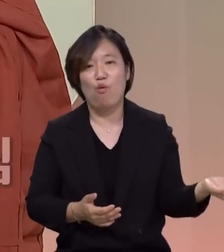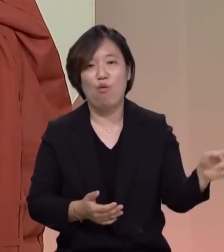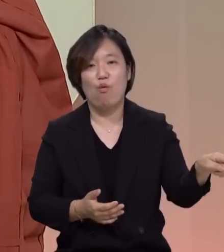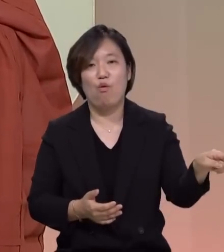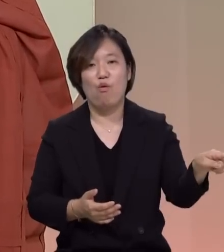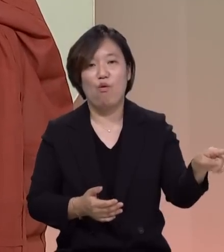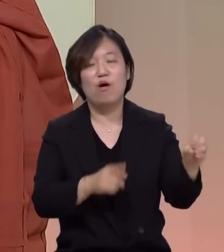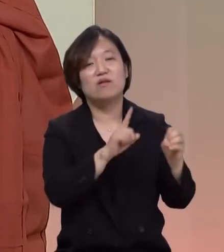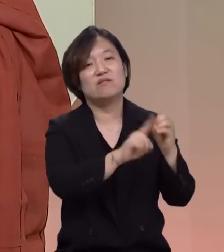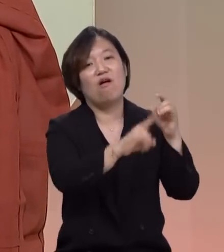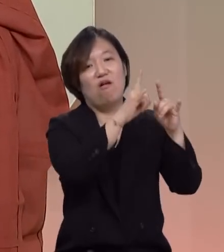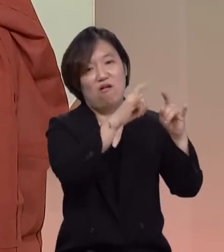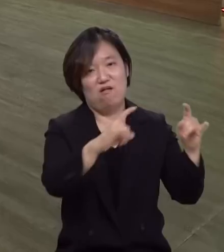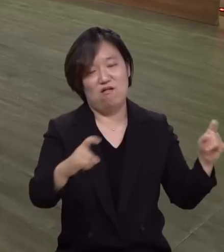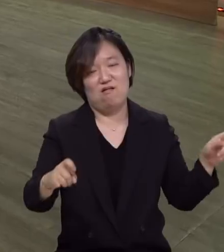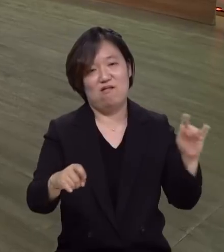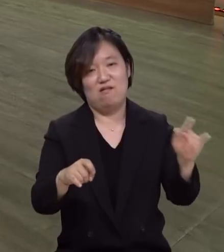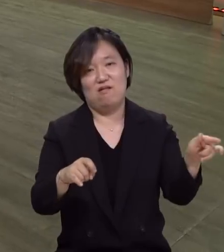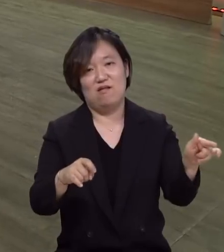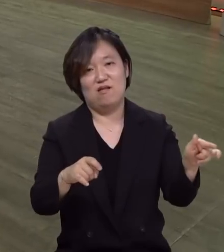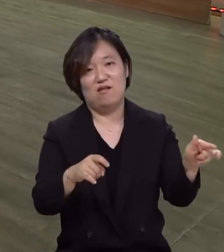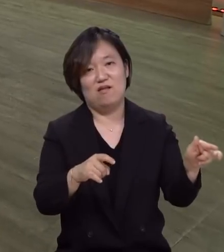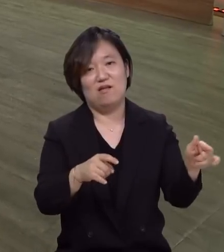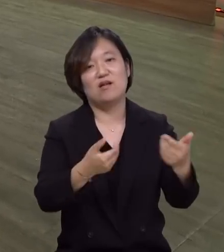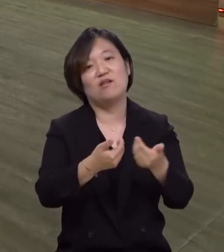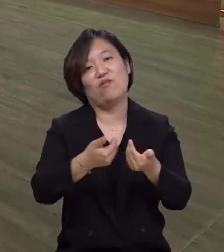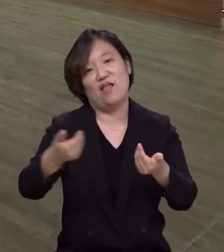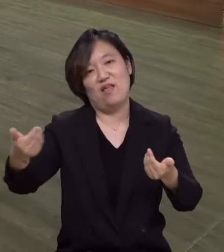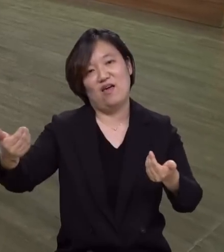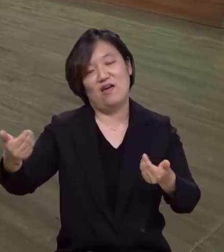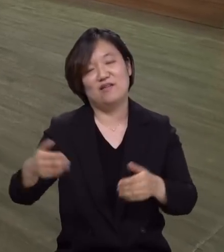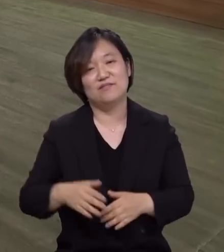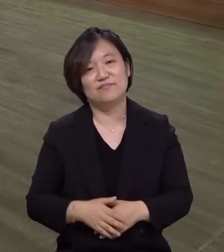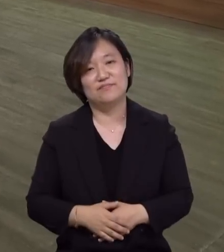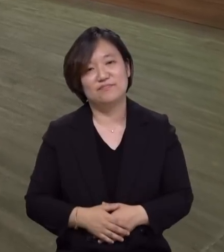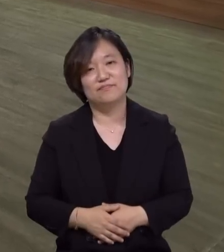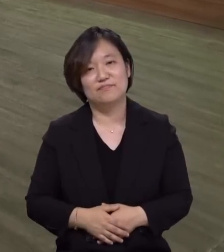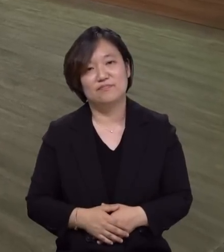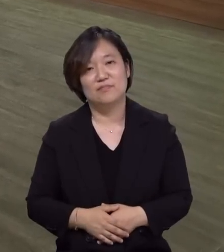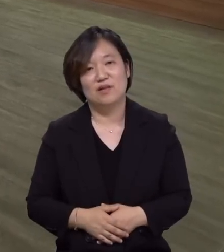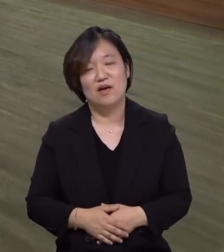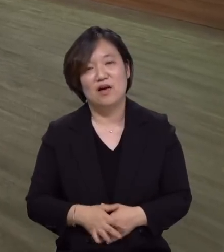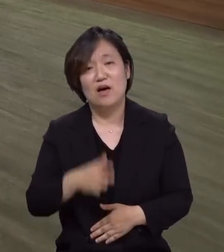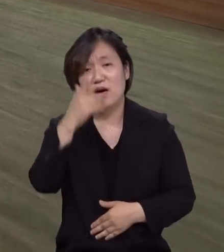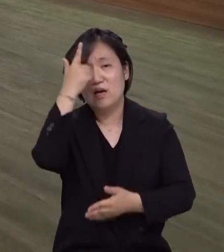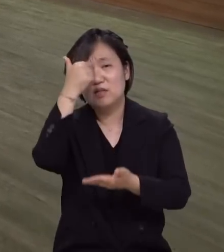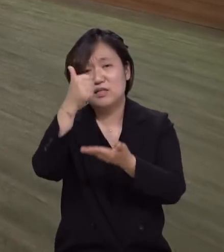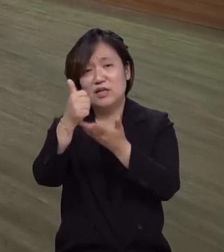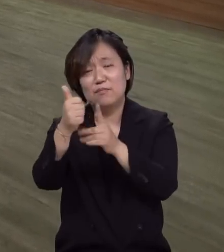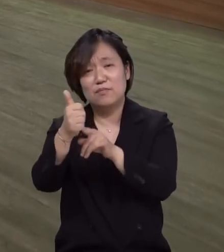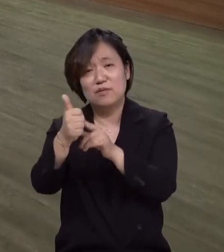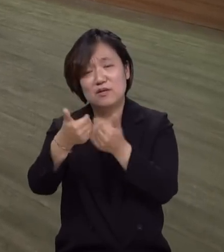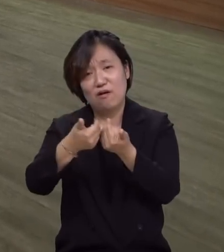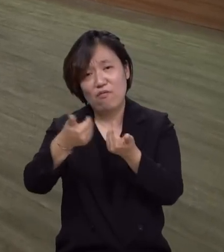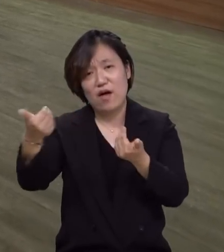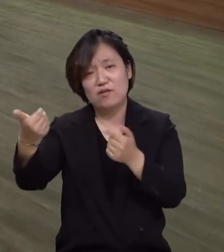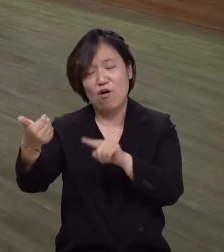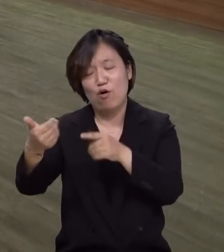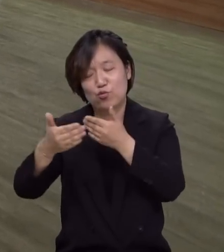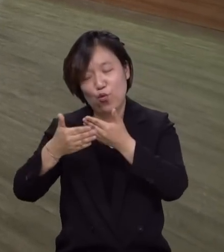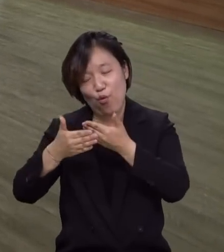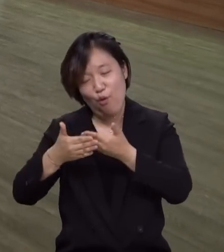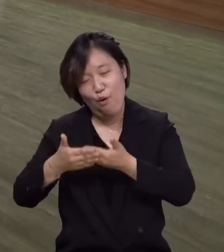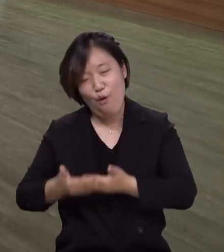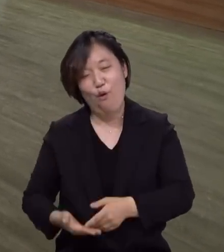절을 나오셨다고 합니다 그래서 스님께서 어제 조용한 사찰에